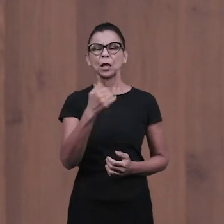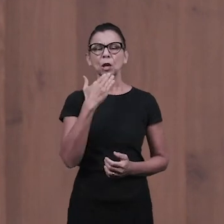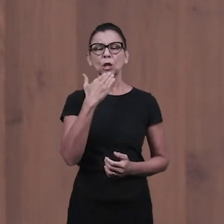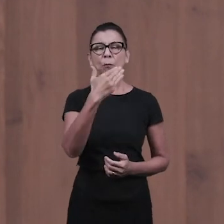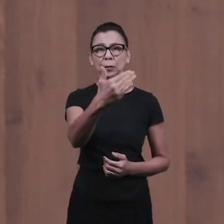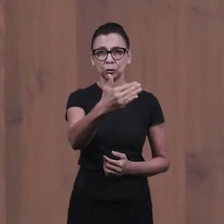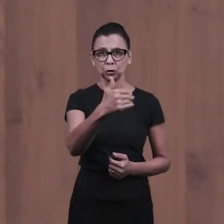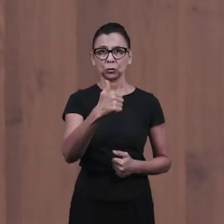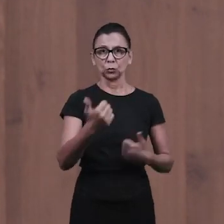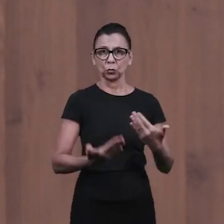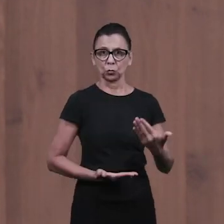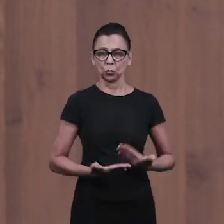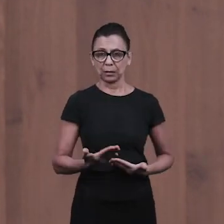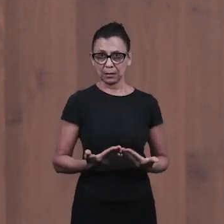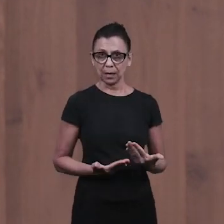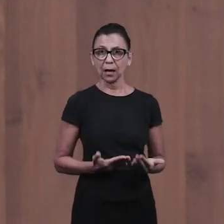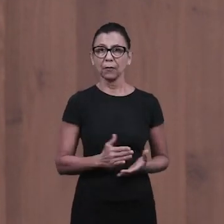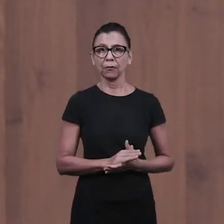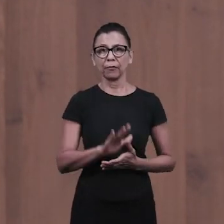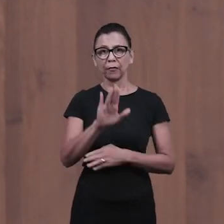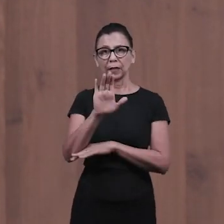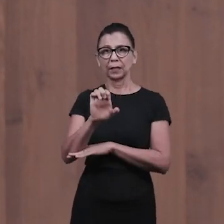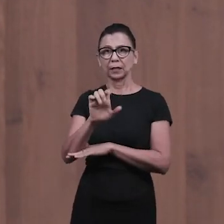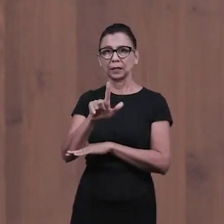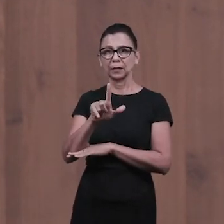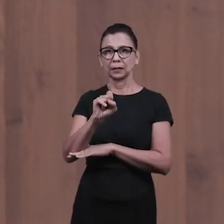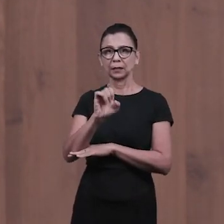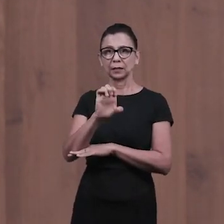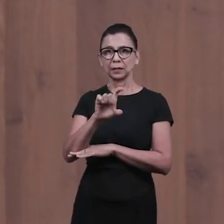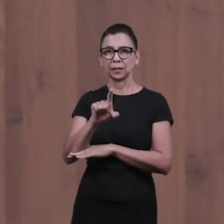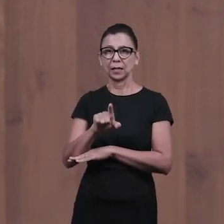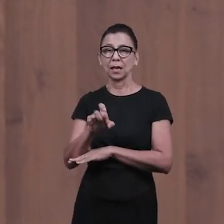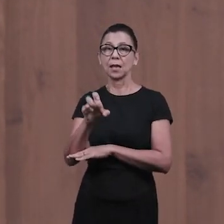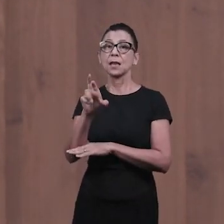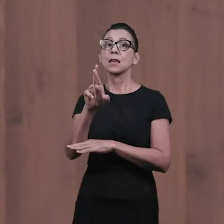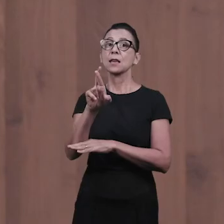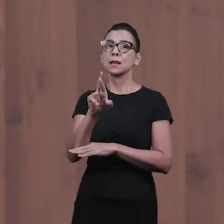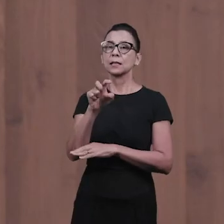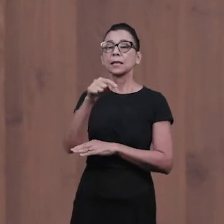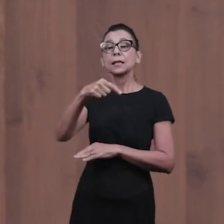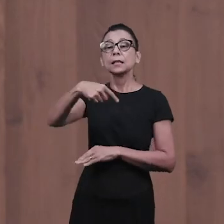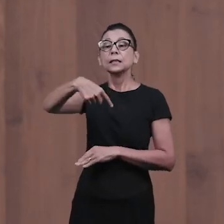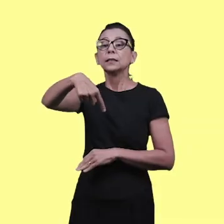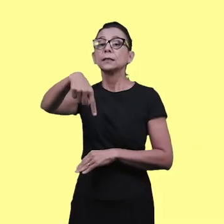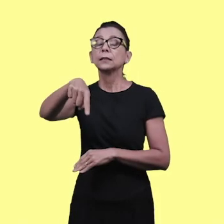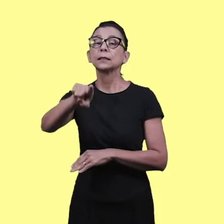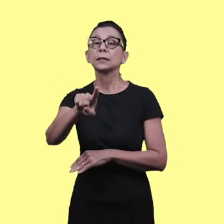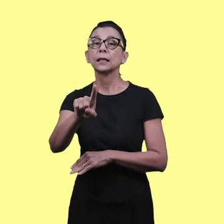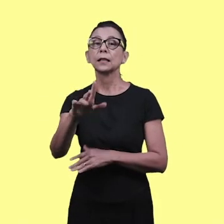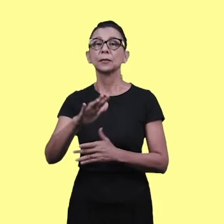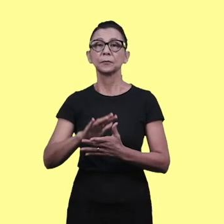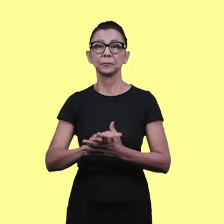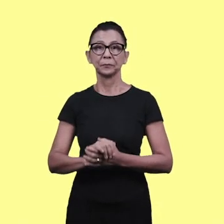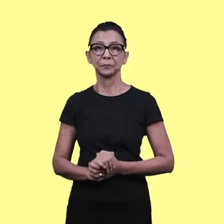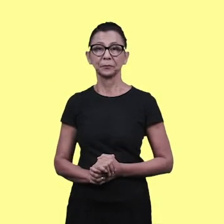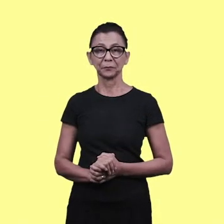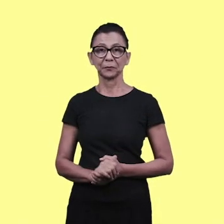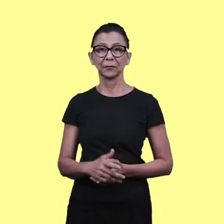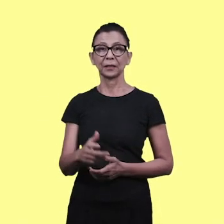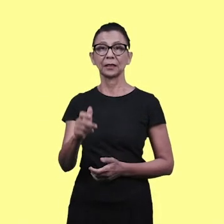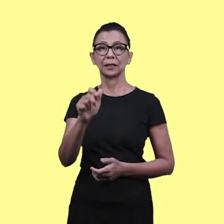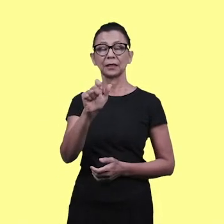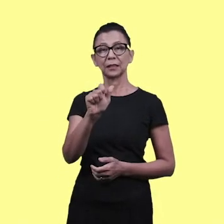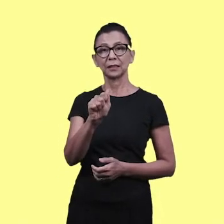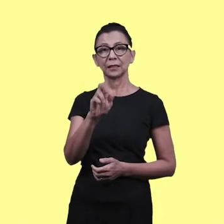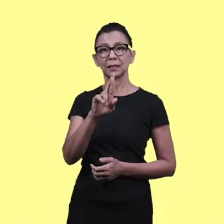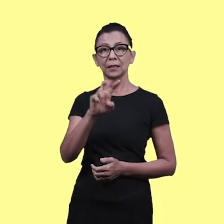appelé Eliezer, son serviteur de confiance. Il a demandé qu'Eliezer puisse se diriger jusqu'à la terre où habitait la famille d'Abraham pour